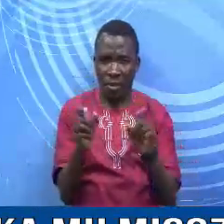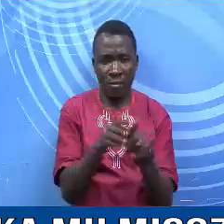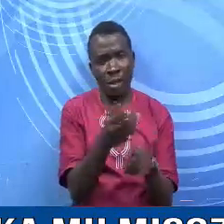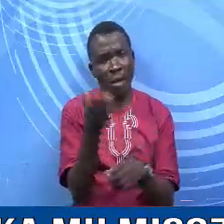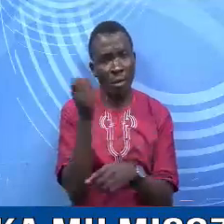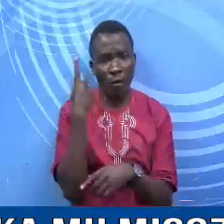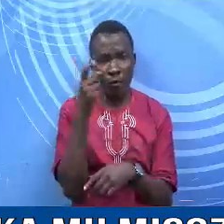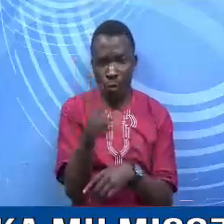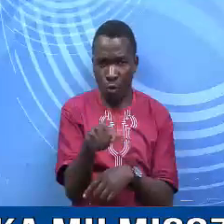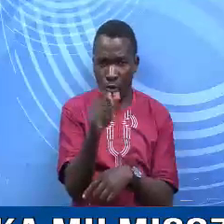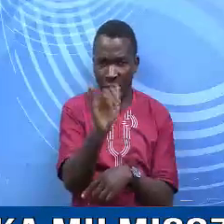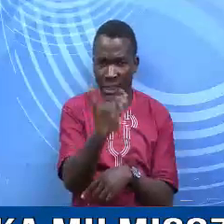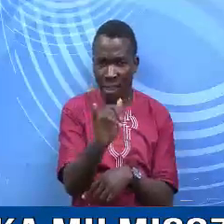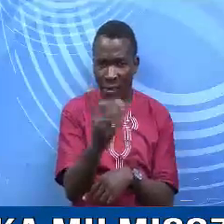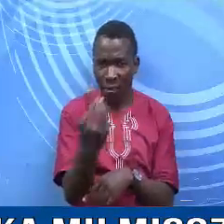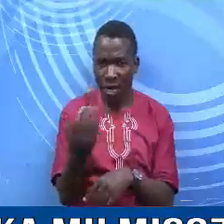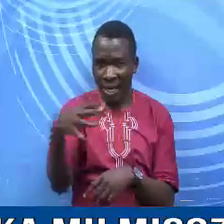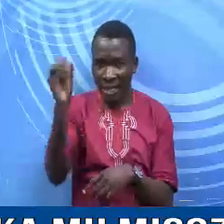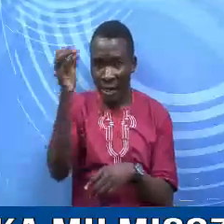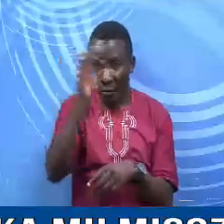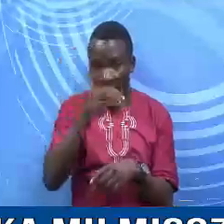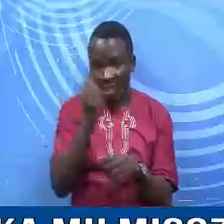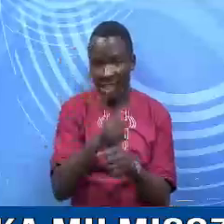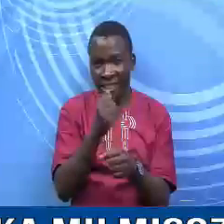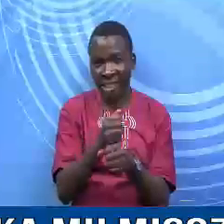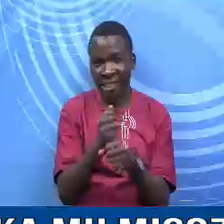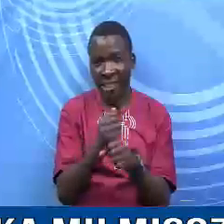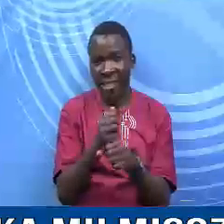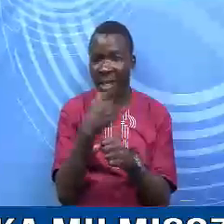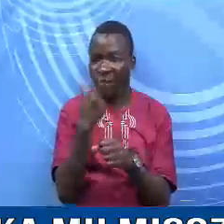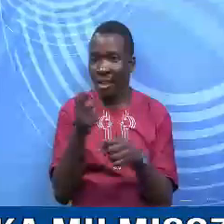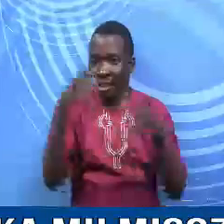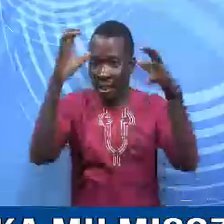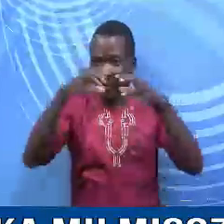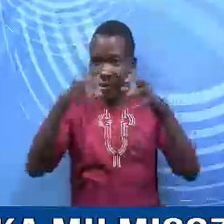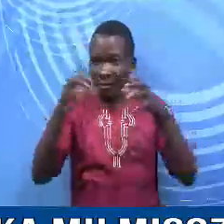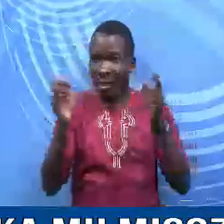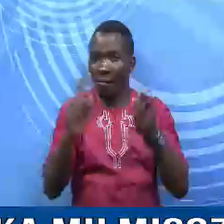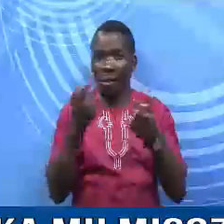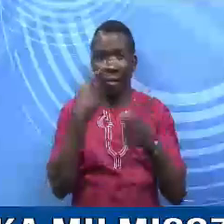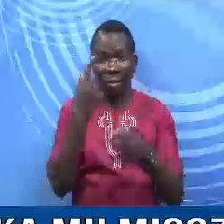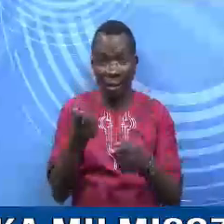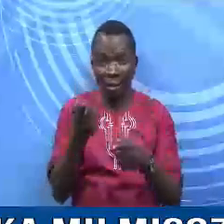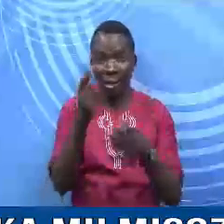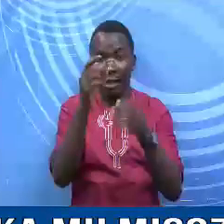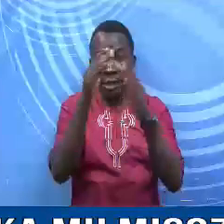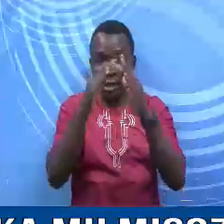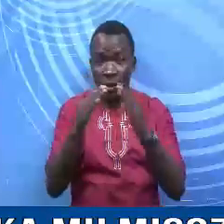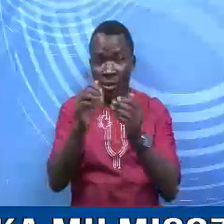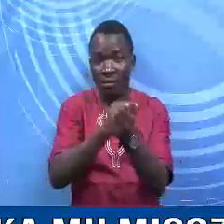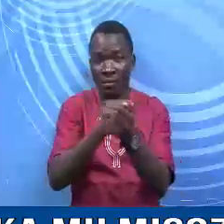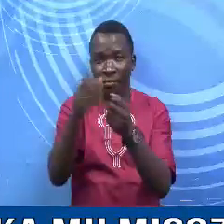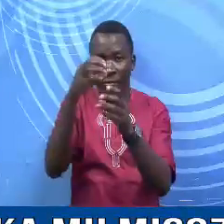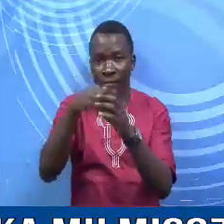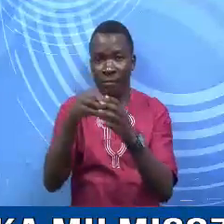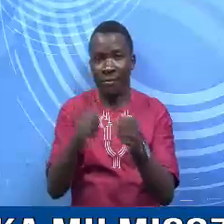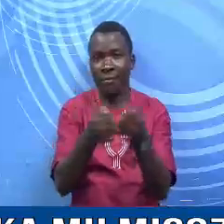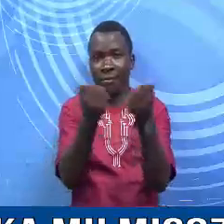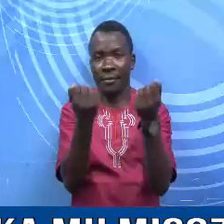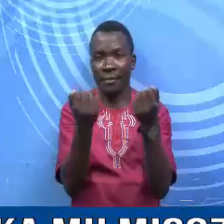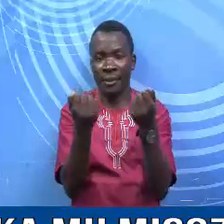uwasize umwana yagiye gupagasa aravuga ati ubwo imvura iguye simusangaho naba mu nzira muhirimaho. Nuko tubayeho